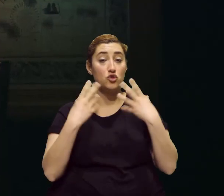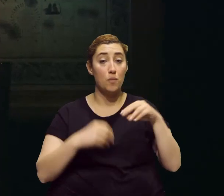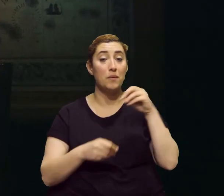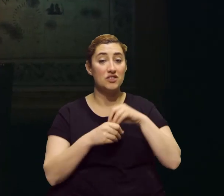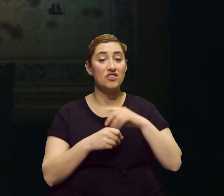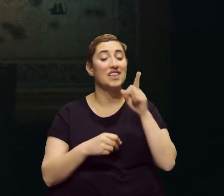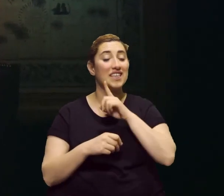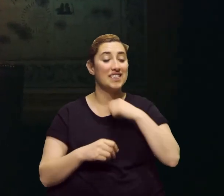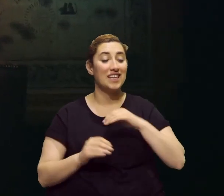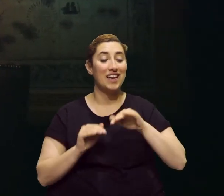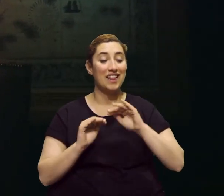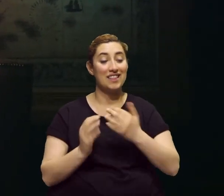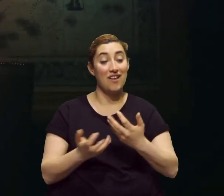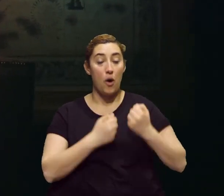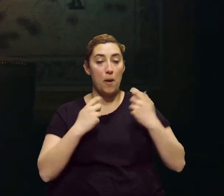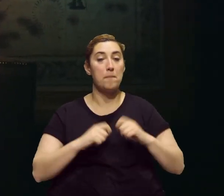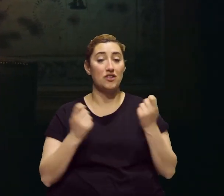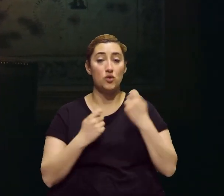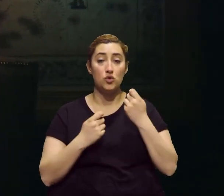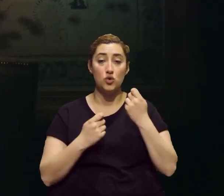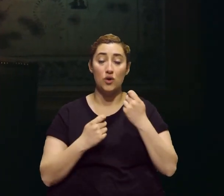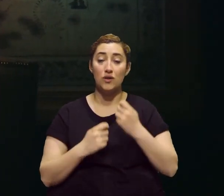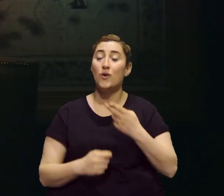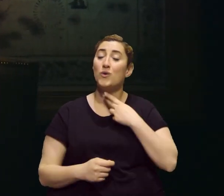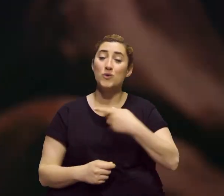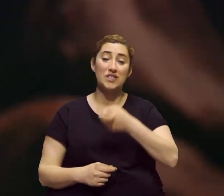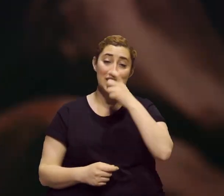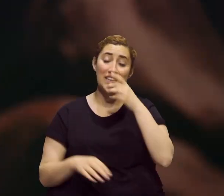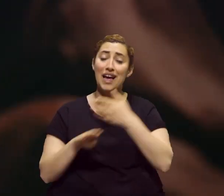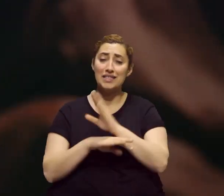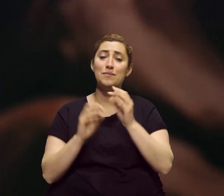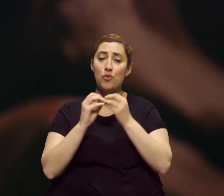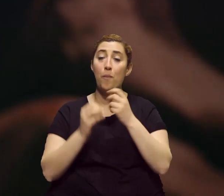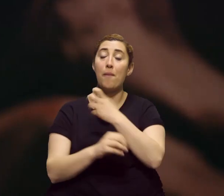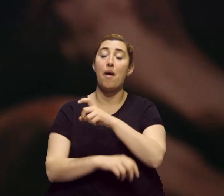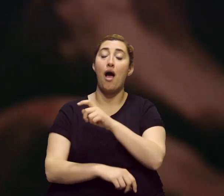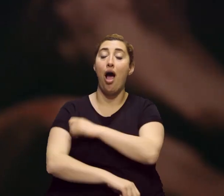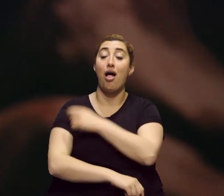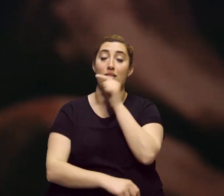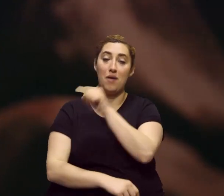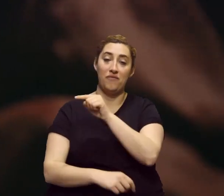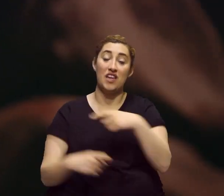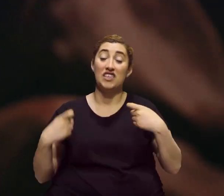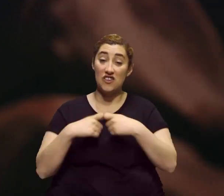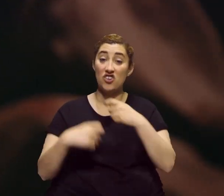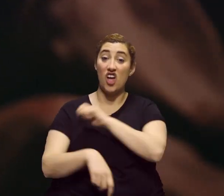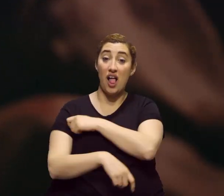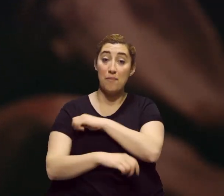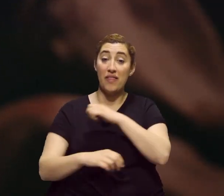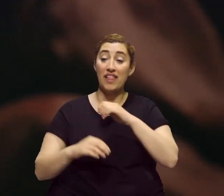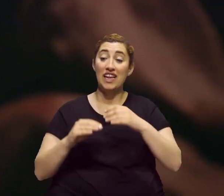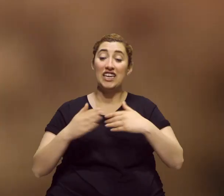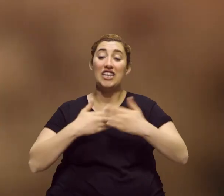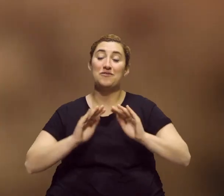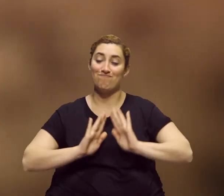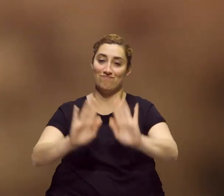için İngilizleri yanlarına almak istiyorlar. Çar Nikolay'ın asıl meselesi Almanlar. Savaşa Almanlar